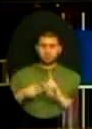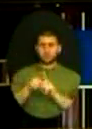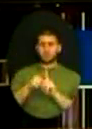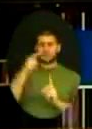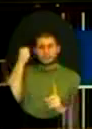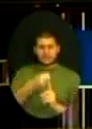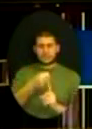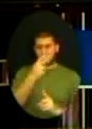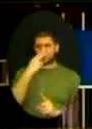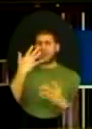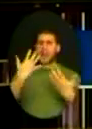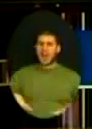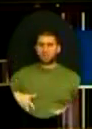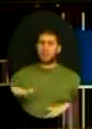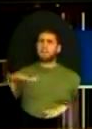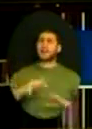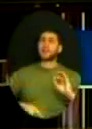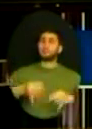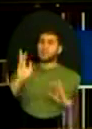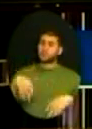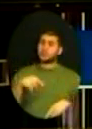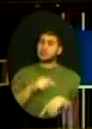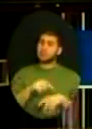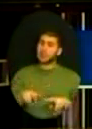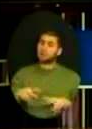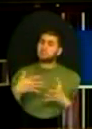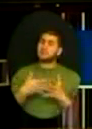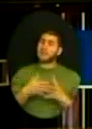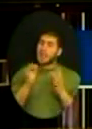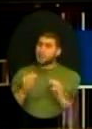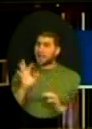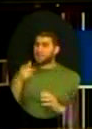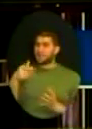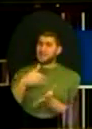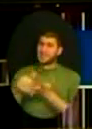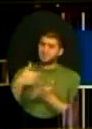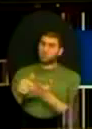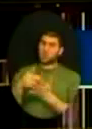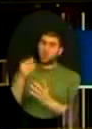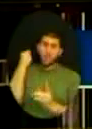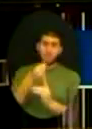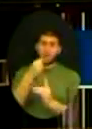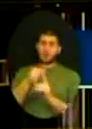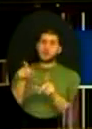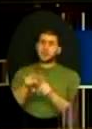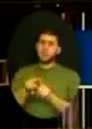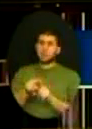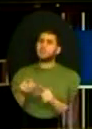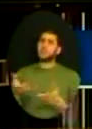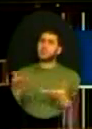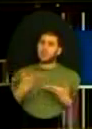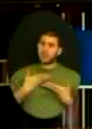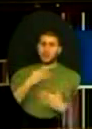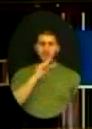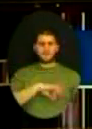לניגוח והחלשה של מערכת המשפט. כאן יש שעת מבחן מאוד משמעותית. האם היא תבחר להמשיך את הקו שמביא להם